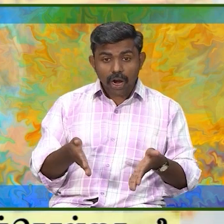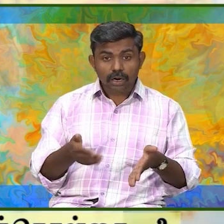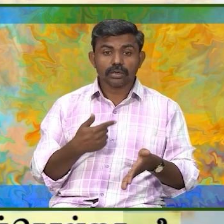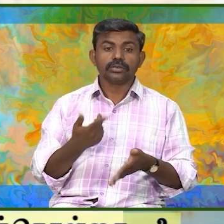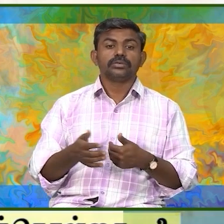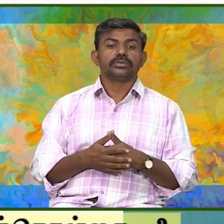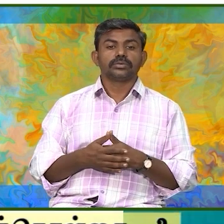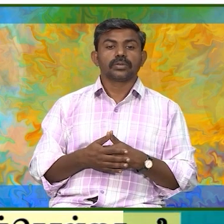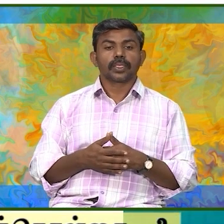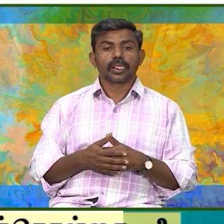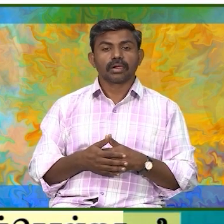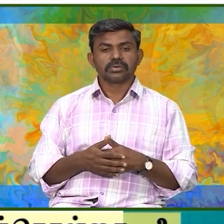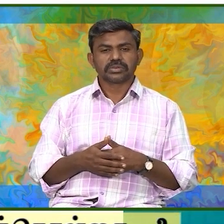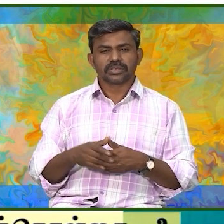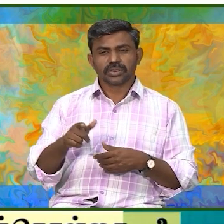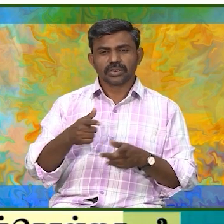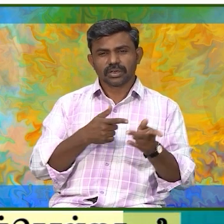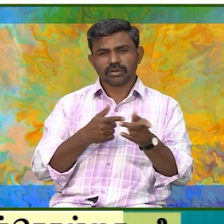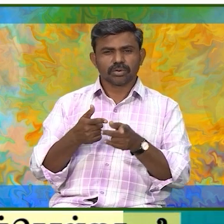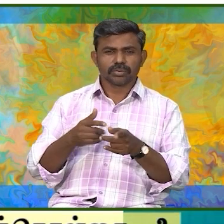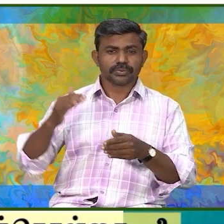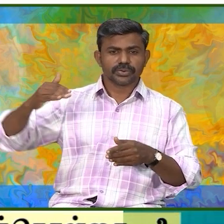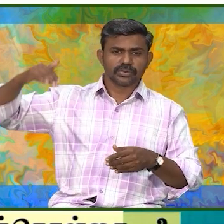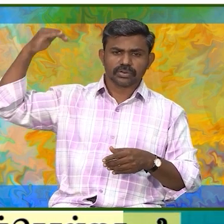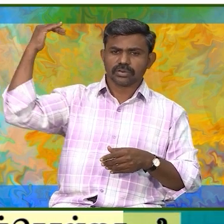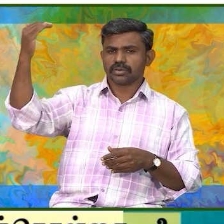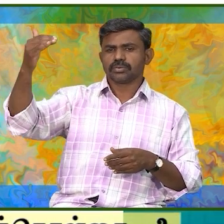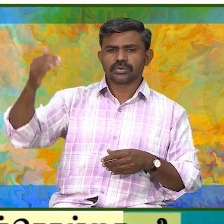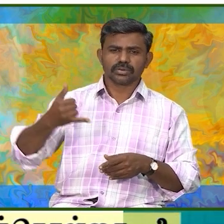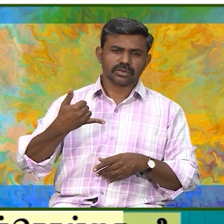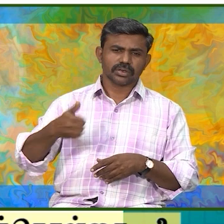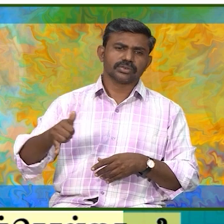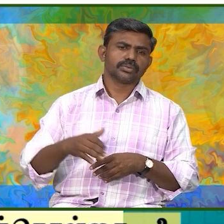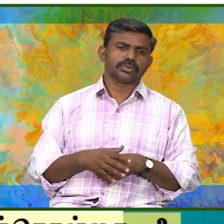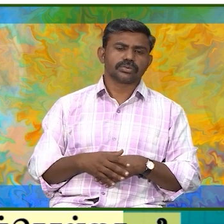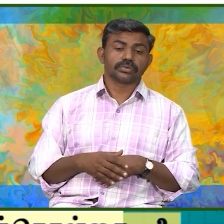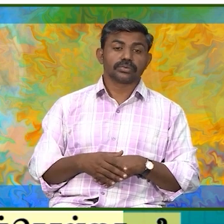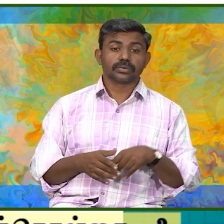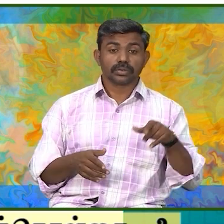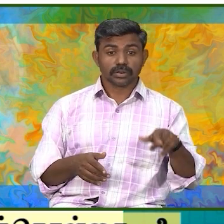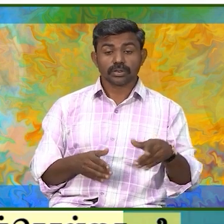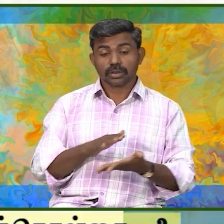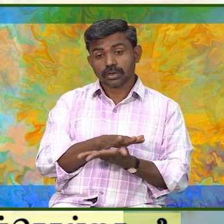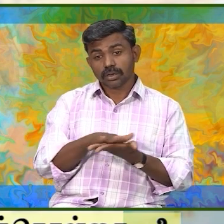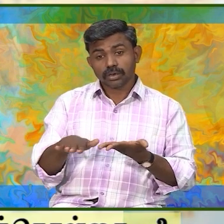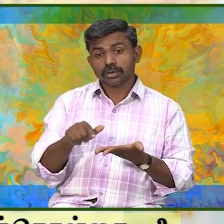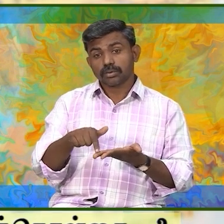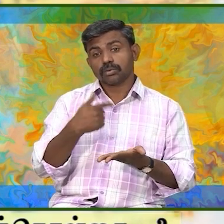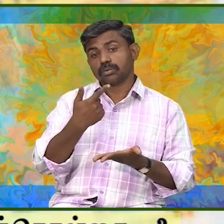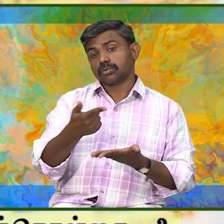கொண்டுள்ளது. அது மட்டும் கிடையாது, இனவெறி மற்றும் ஏகாதிபதி ஆகியவற்றை நீக்குதல், இது அடிப்படை கொள்கையில் ஒரு